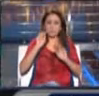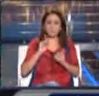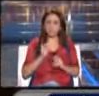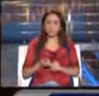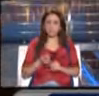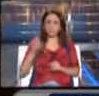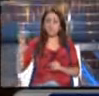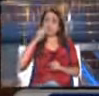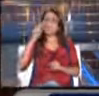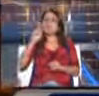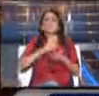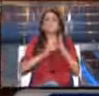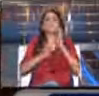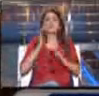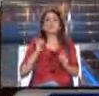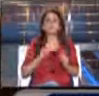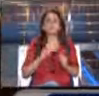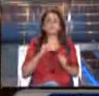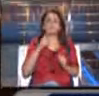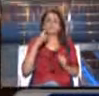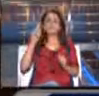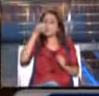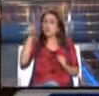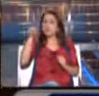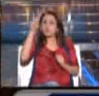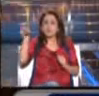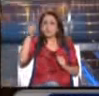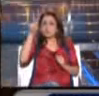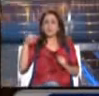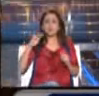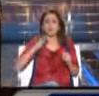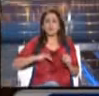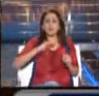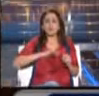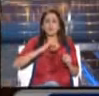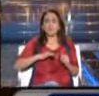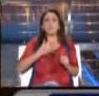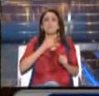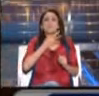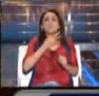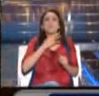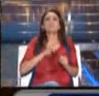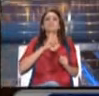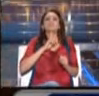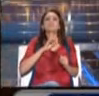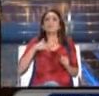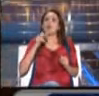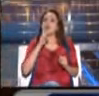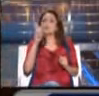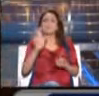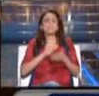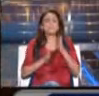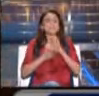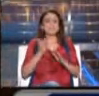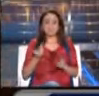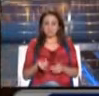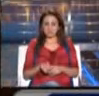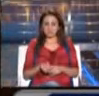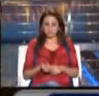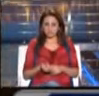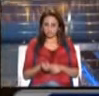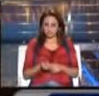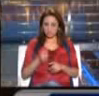رساله معينه عايز يوصلها لحد شايفها سلبيه في ظل الضغوط اللي هو فيها. دي بالنسبه لدخول النادي الاهلي. بنكرر اللي هو غلط, انا كشادي